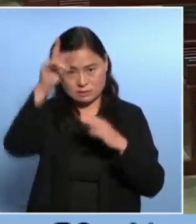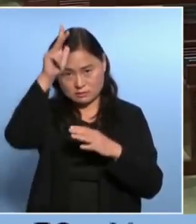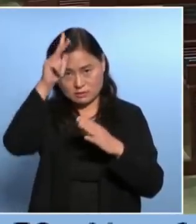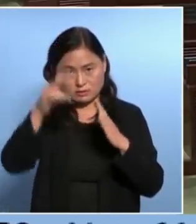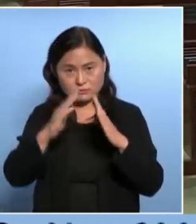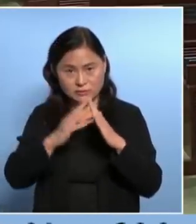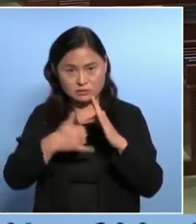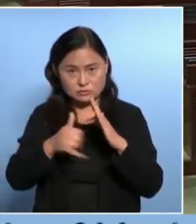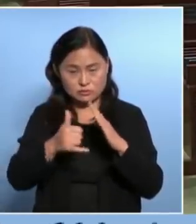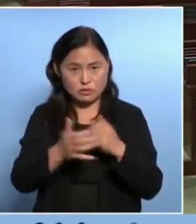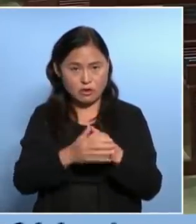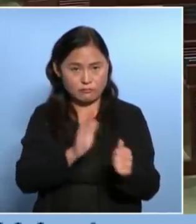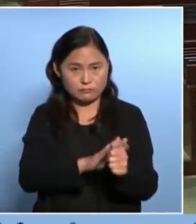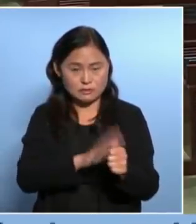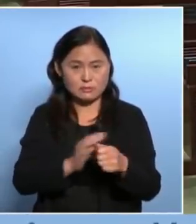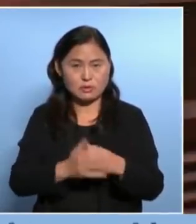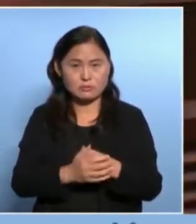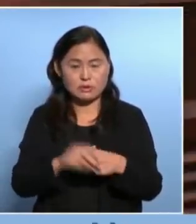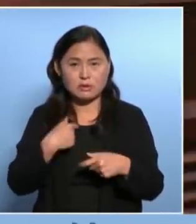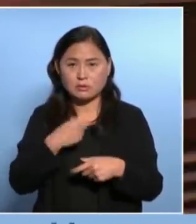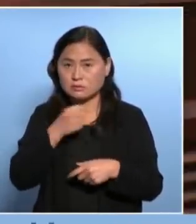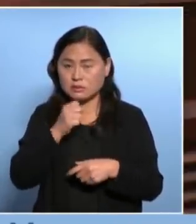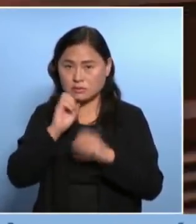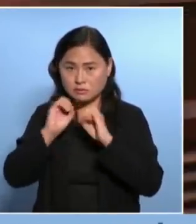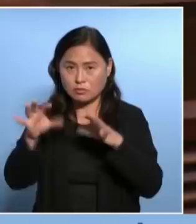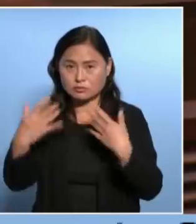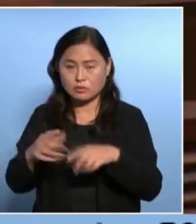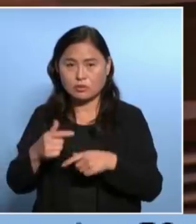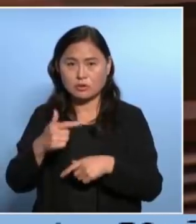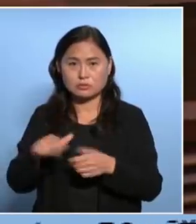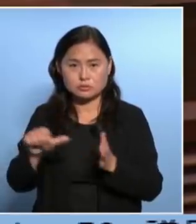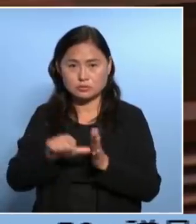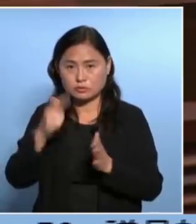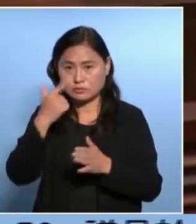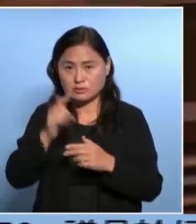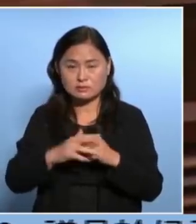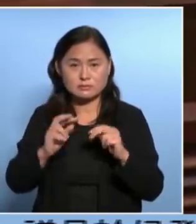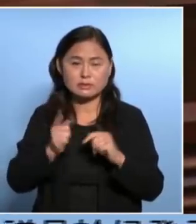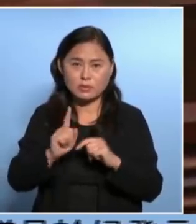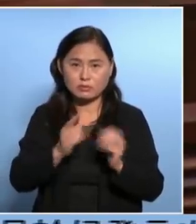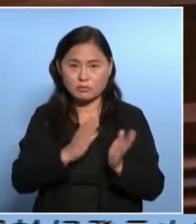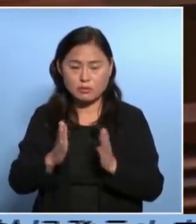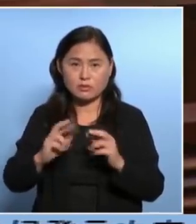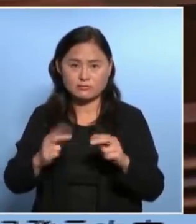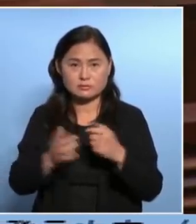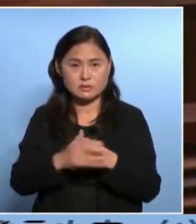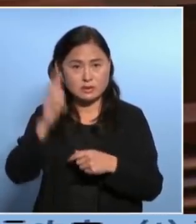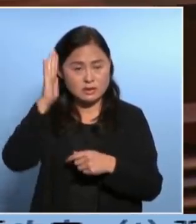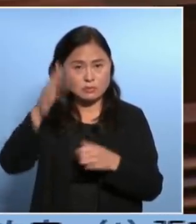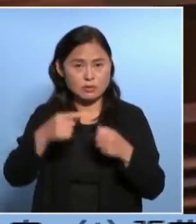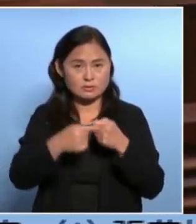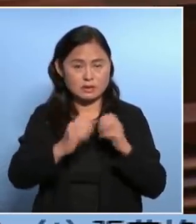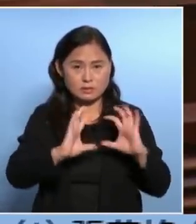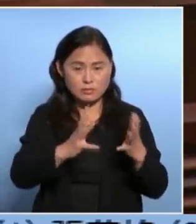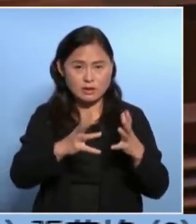咧係向記者咧係講咗我哋最新嘅發展，希望第一批咧可以在今天就可以上我們的包